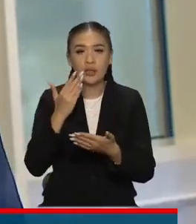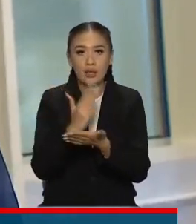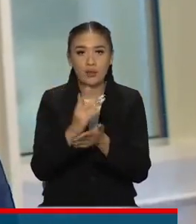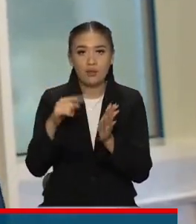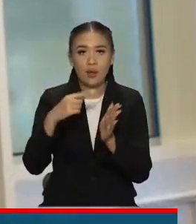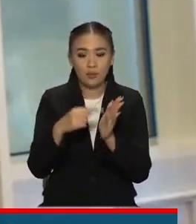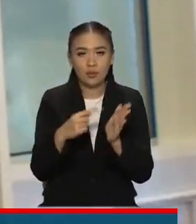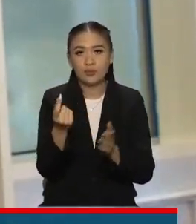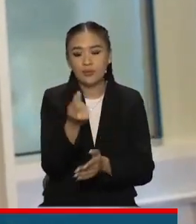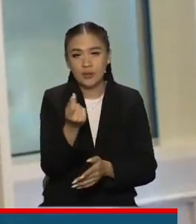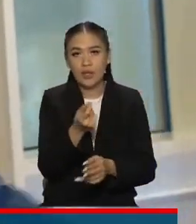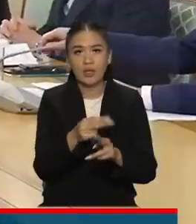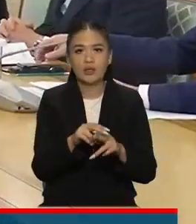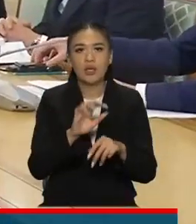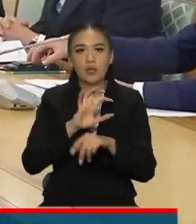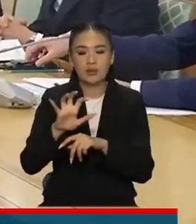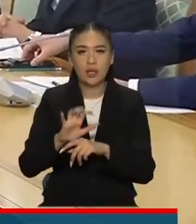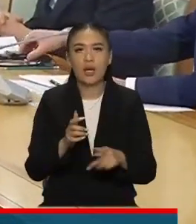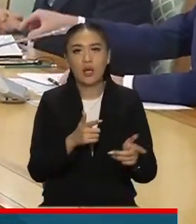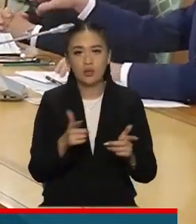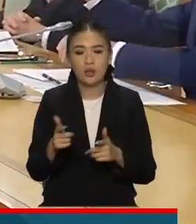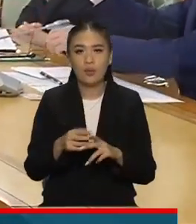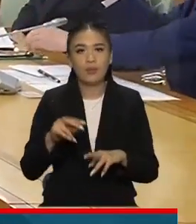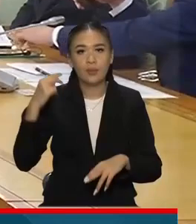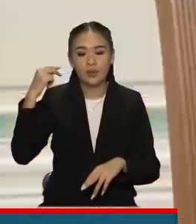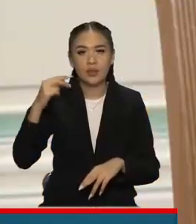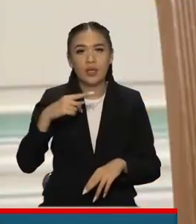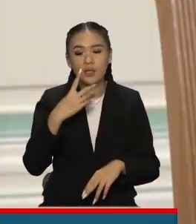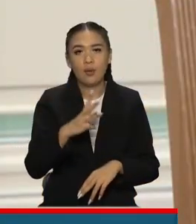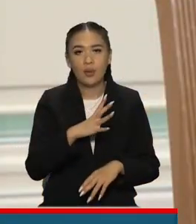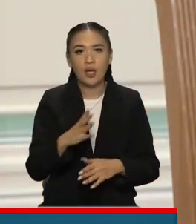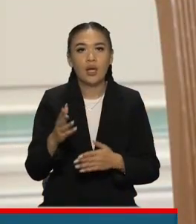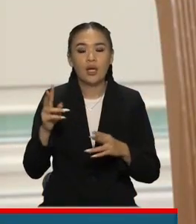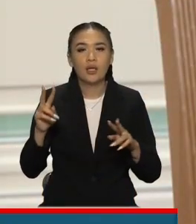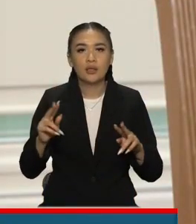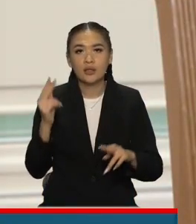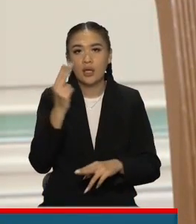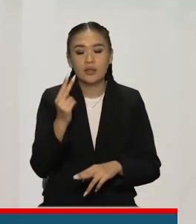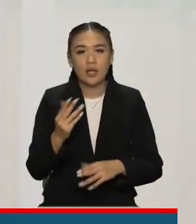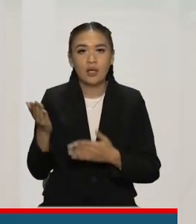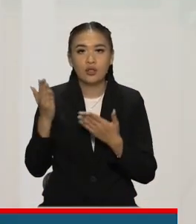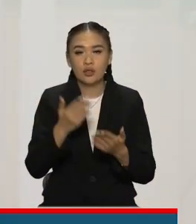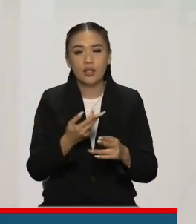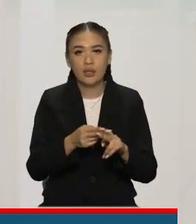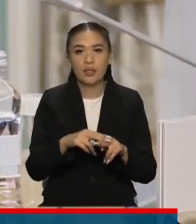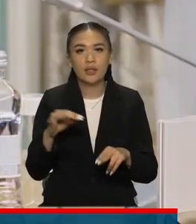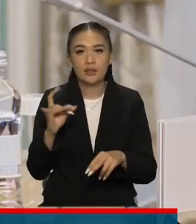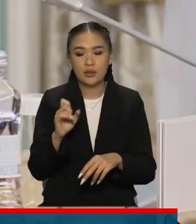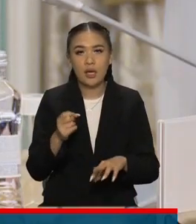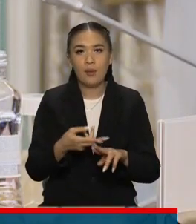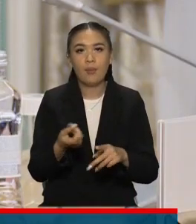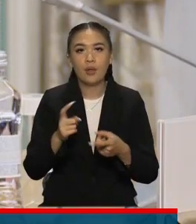және дақыл жөнелтуге әзірміз. Мемлекет басшысы әріптесін Астанаға шақыруының мәні де осы. Сан салада байланыс